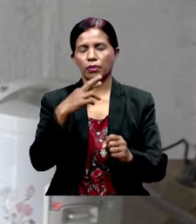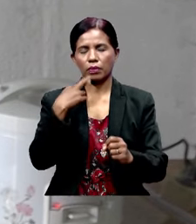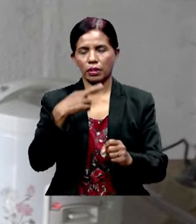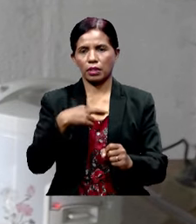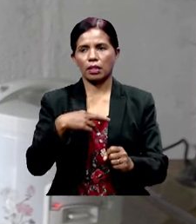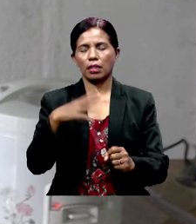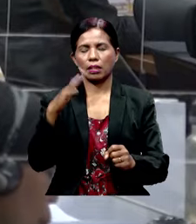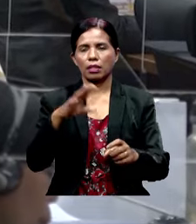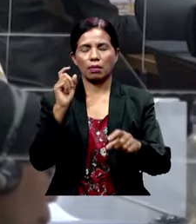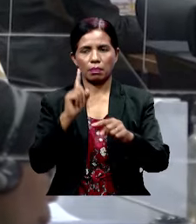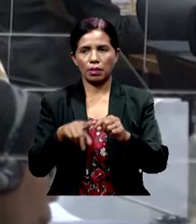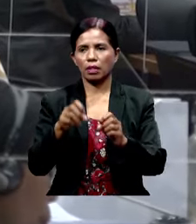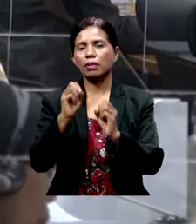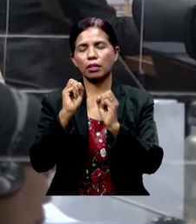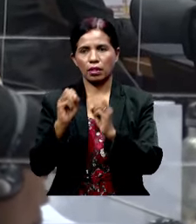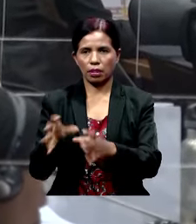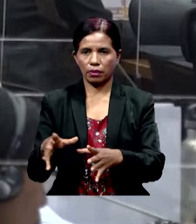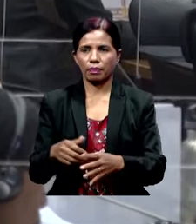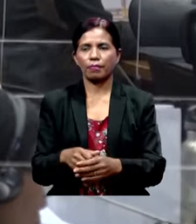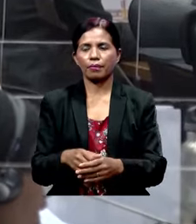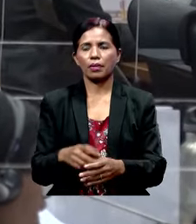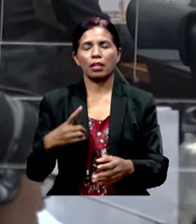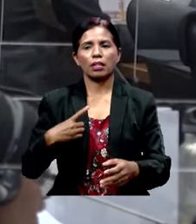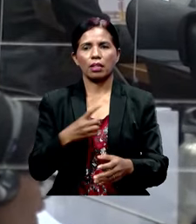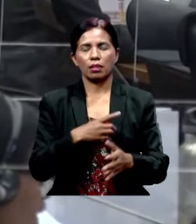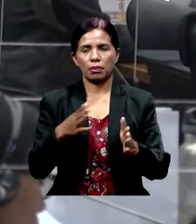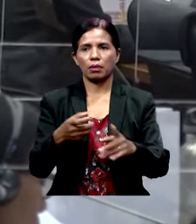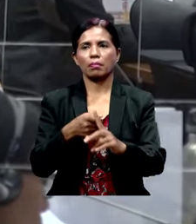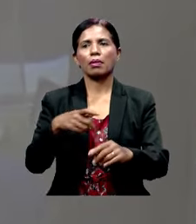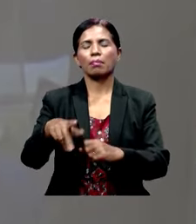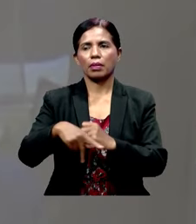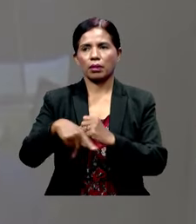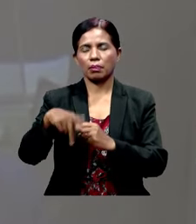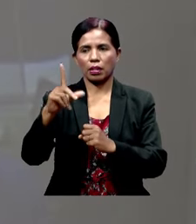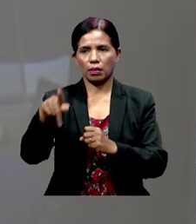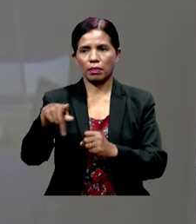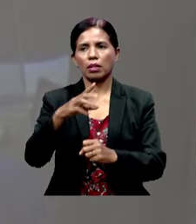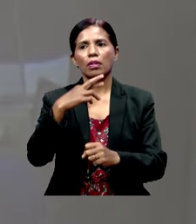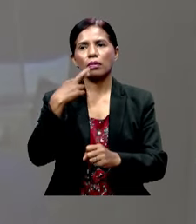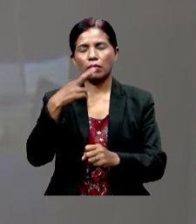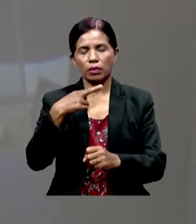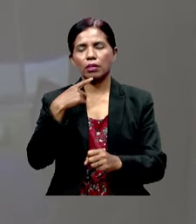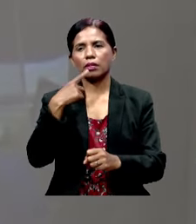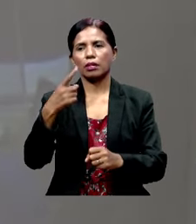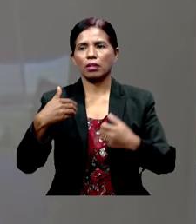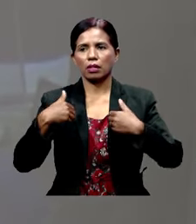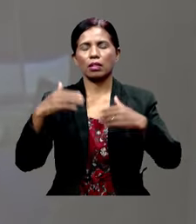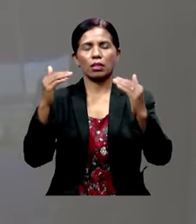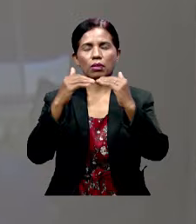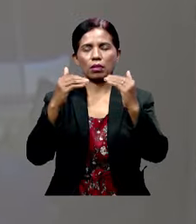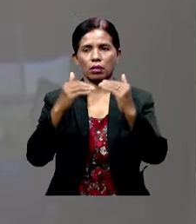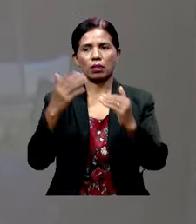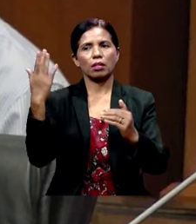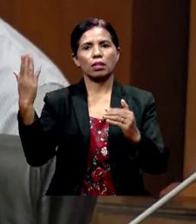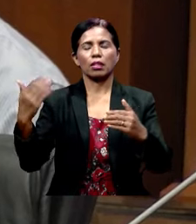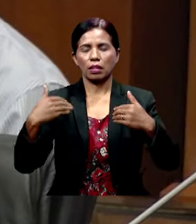bele lakon. Antes ne, deputada husi bangkada PLP mos kestiona kualidade husi fos refere, ia reunião plenaria nebe